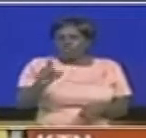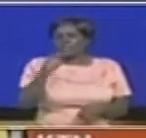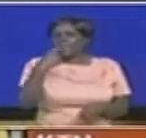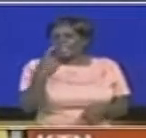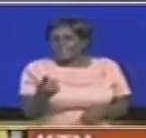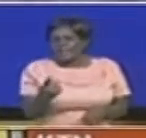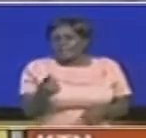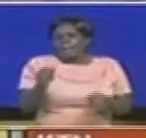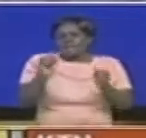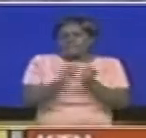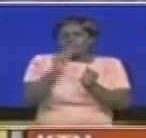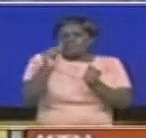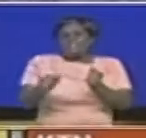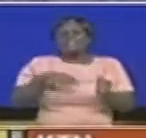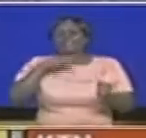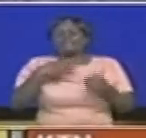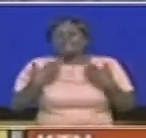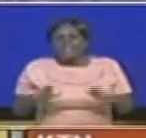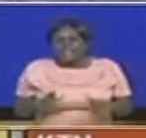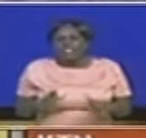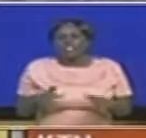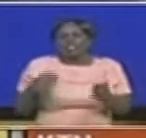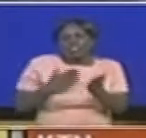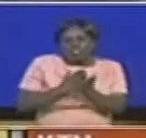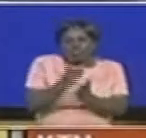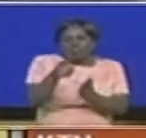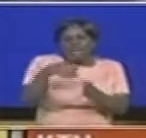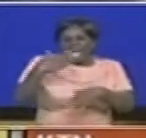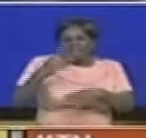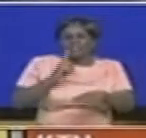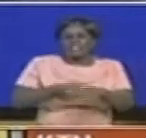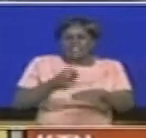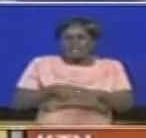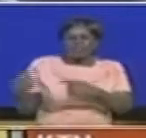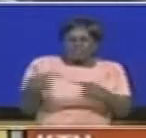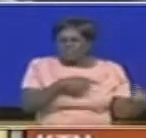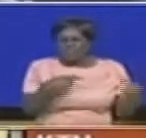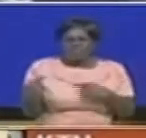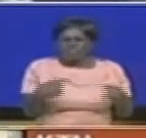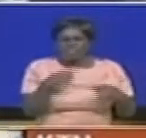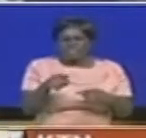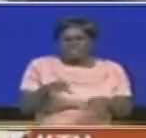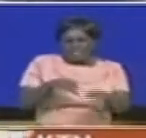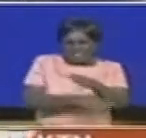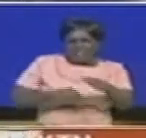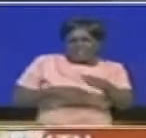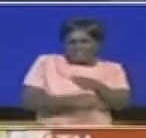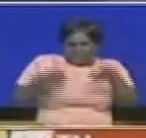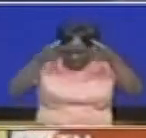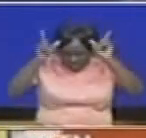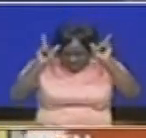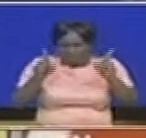watu 15 wamepoteza maisha yao kufuatia uvamizi wa mara kwa mara ambao umetajwa kama visa vya wizi wa mifugo na kufuatia